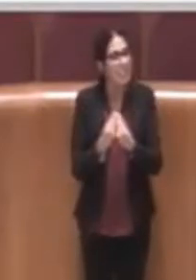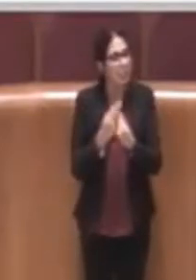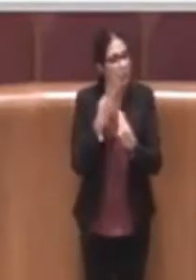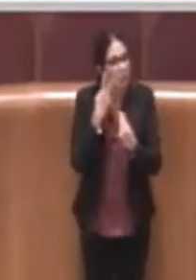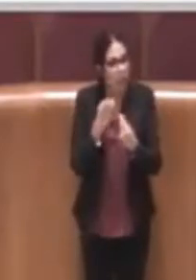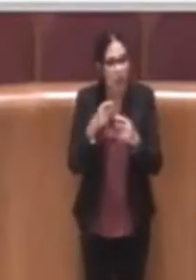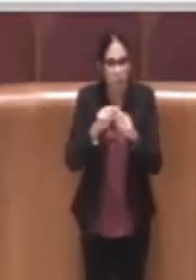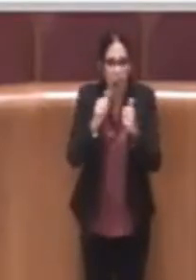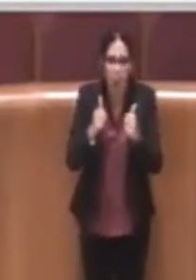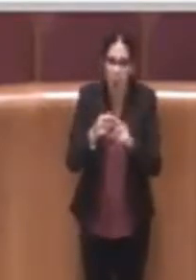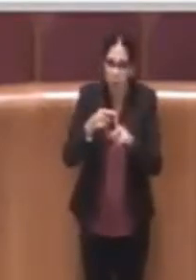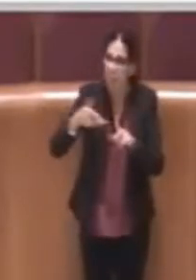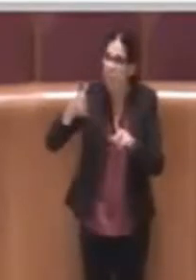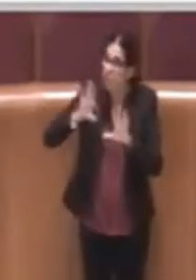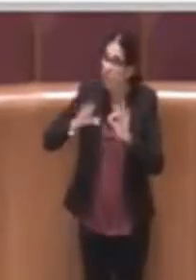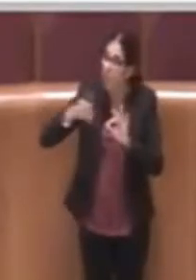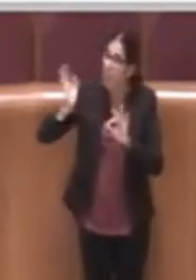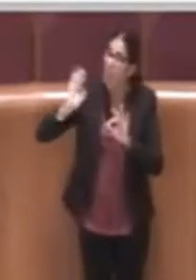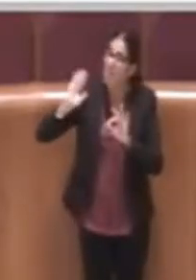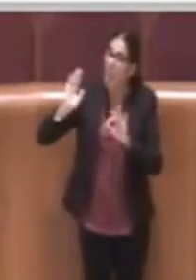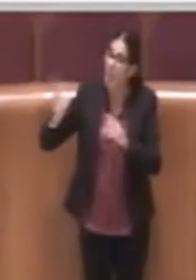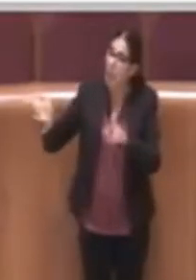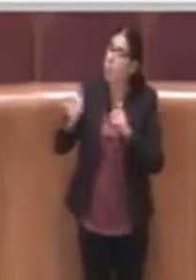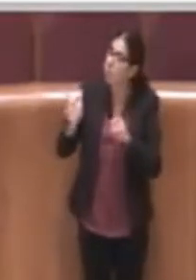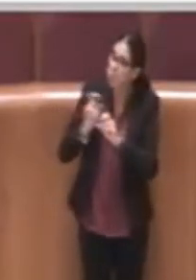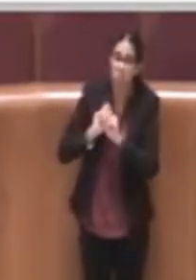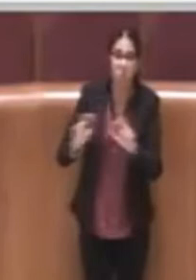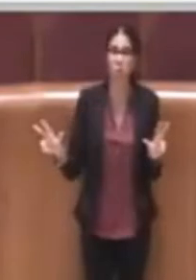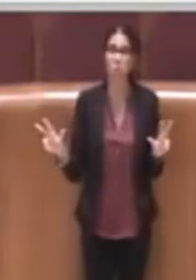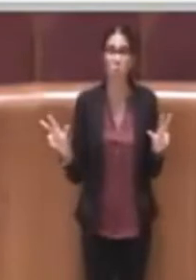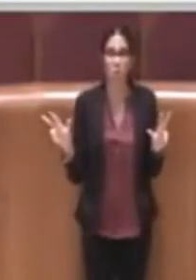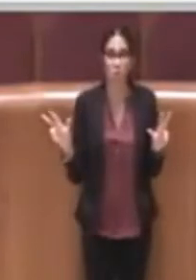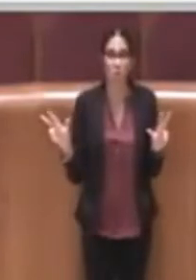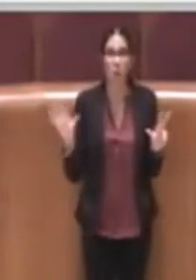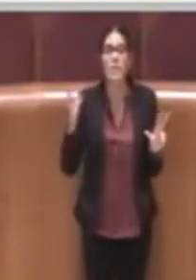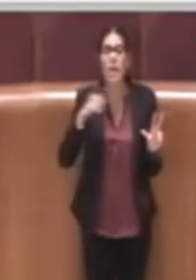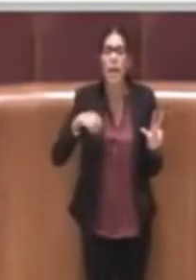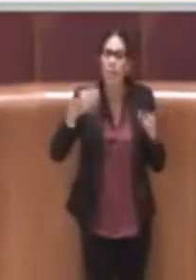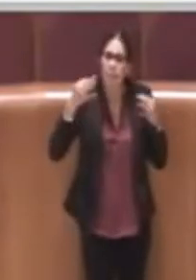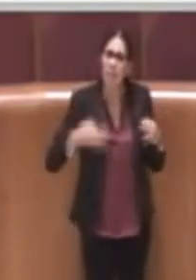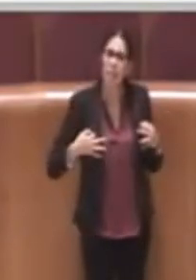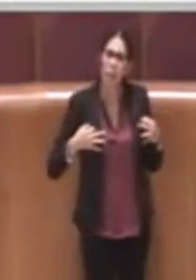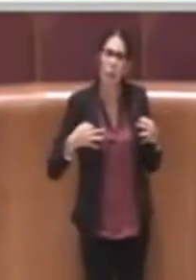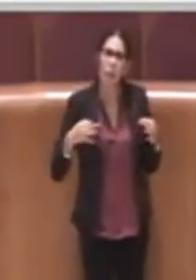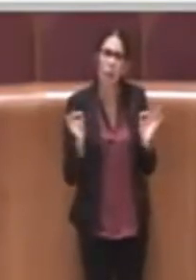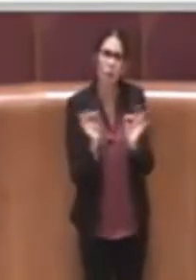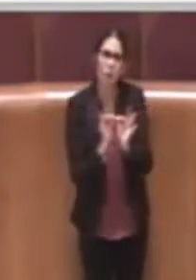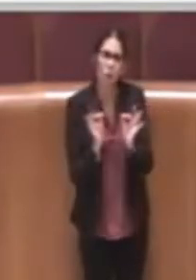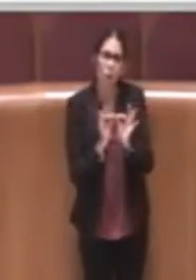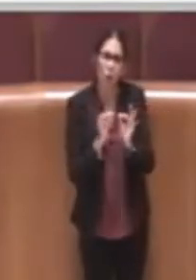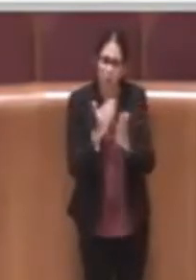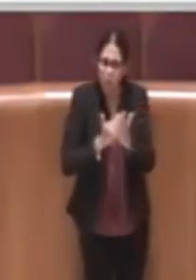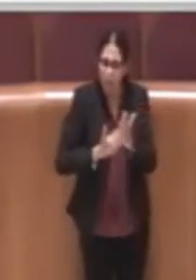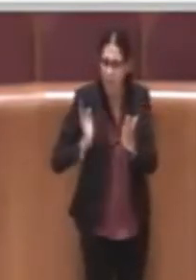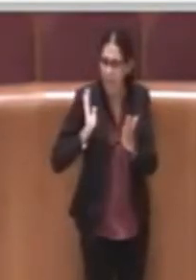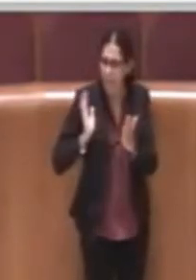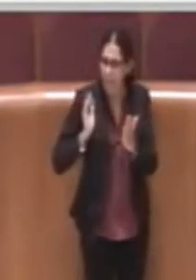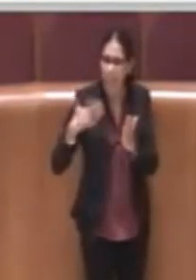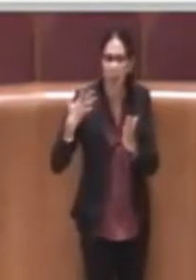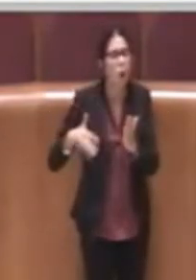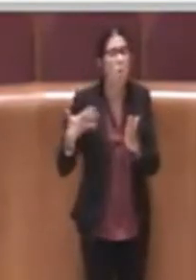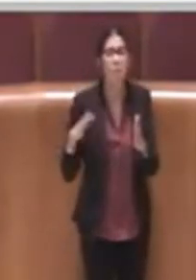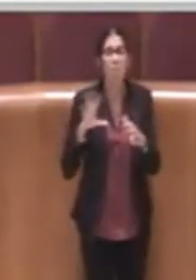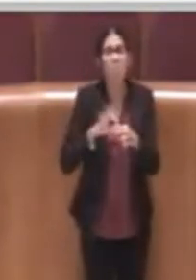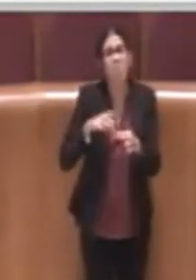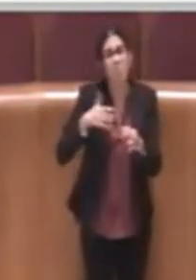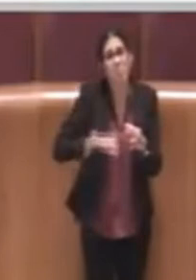se tutti quanti siamo d'accordo che quella pianificazione non va bene perché non risponde ai fabbisogni